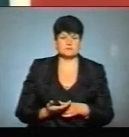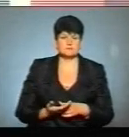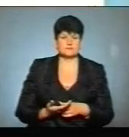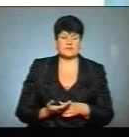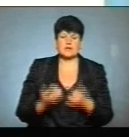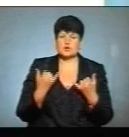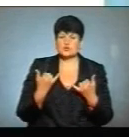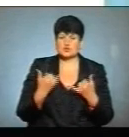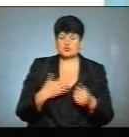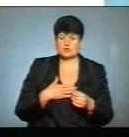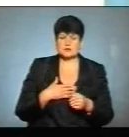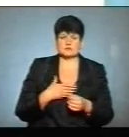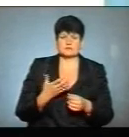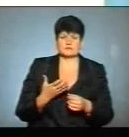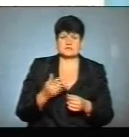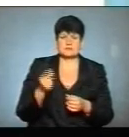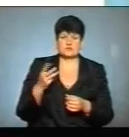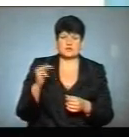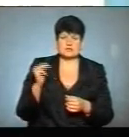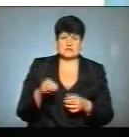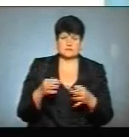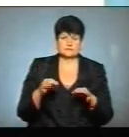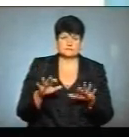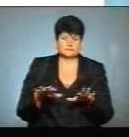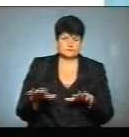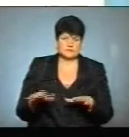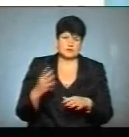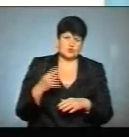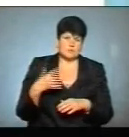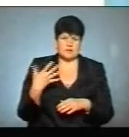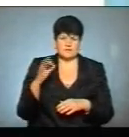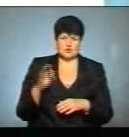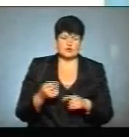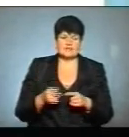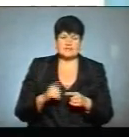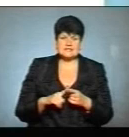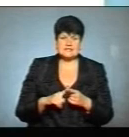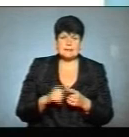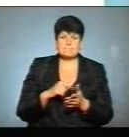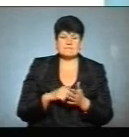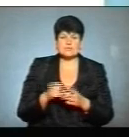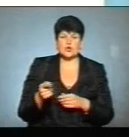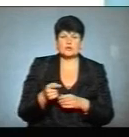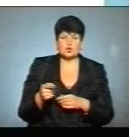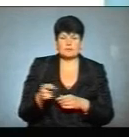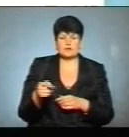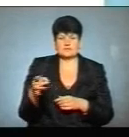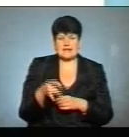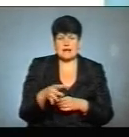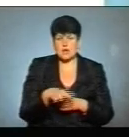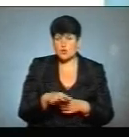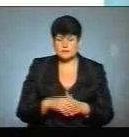на сьогодні у нас актуальні це 1500 вакансій, приблизно 40-45% це вакансії міста Тернополя і Тернопільського району